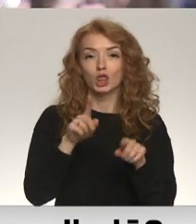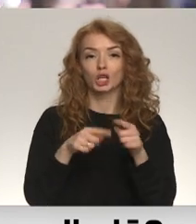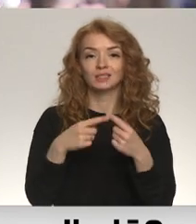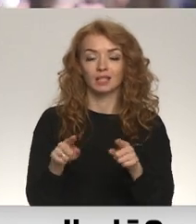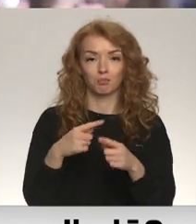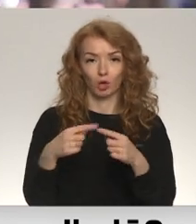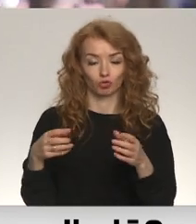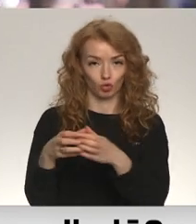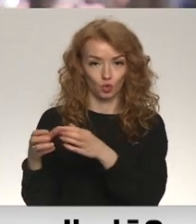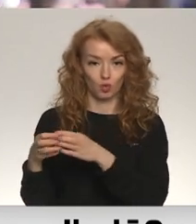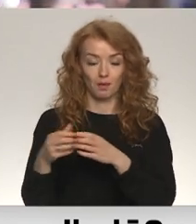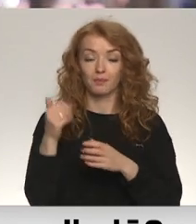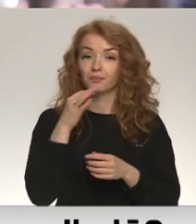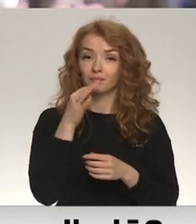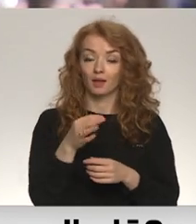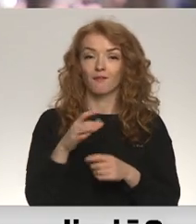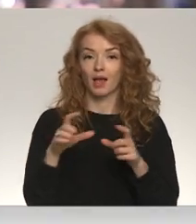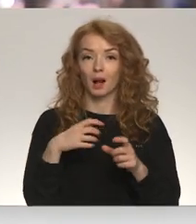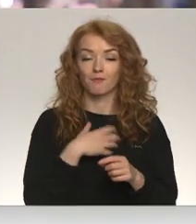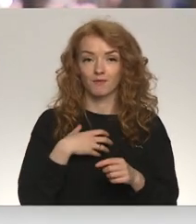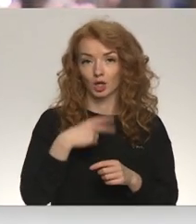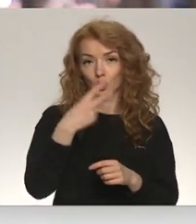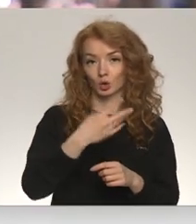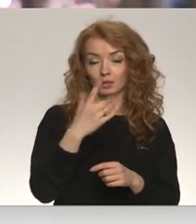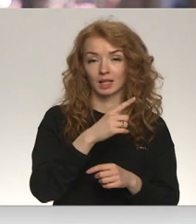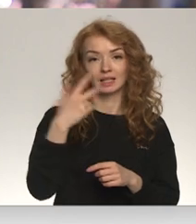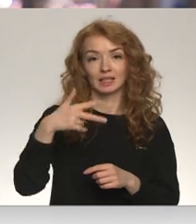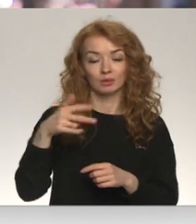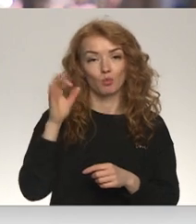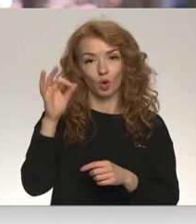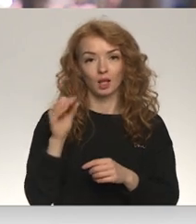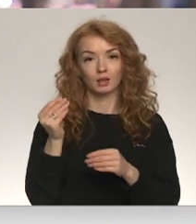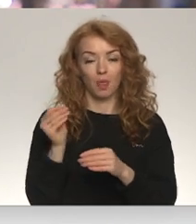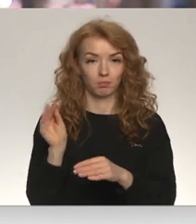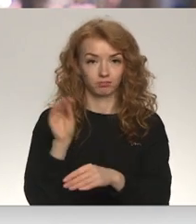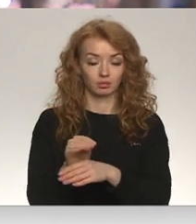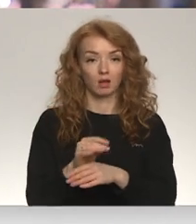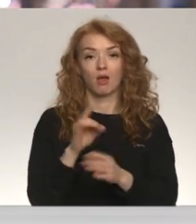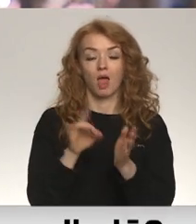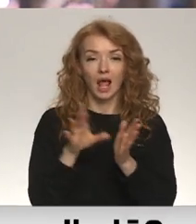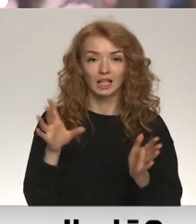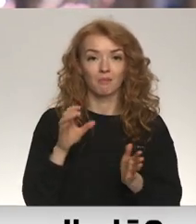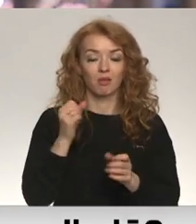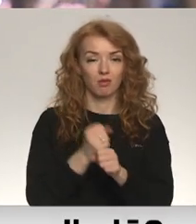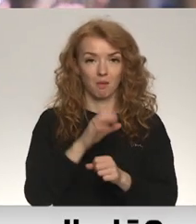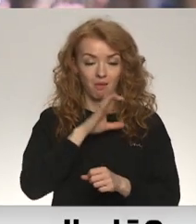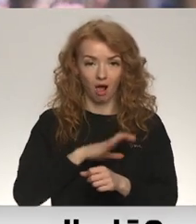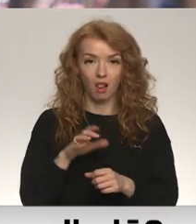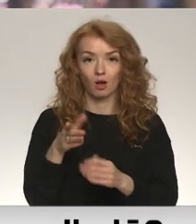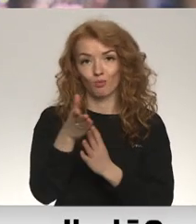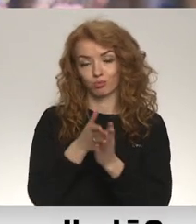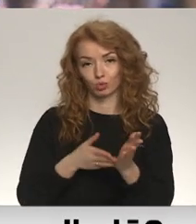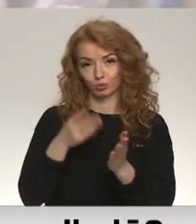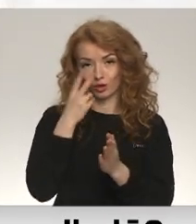grupas. Veikals, lai izdzīvotu, vajag 25-30% piecinojumu. Jo nu, mums ir elektrība, darba algas, kas sastāda vairāk kā pusi